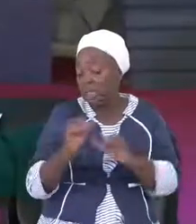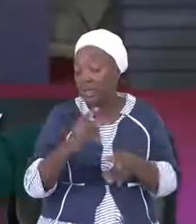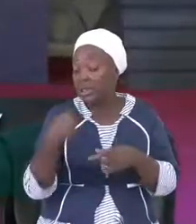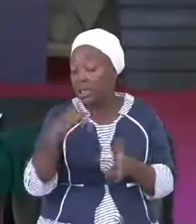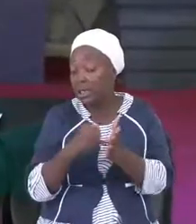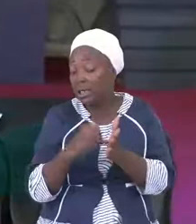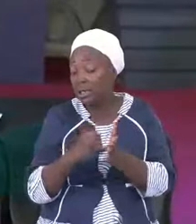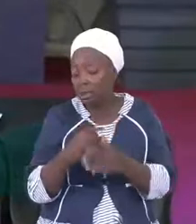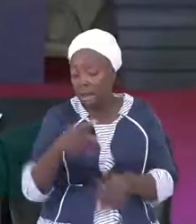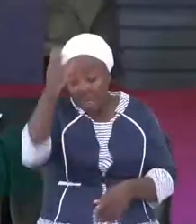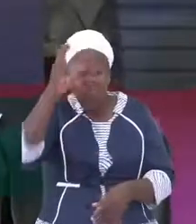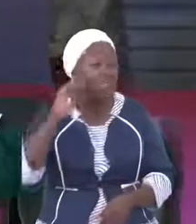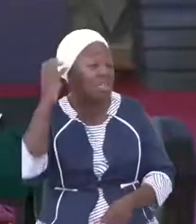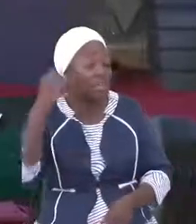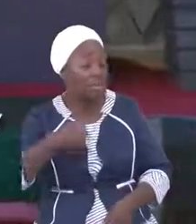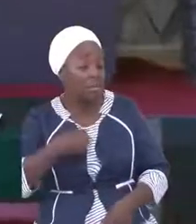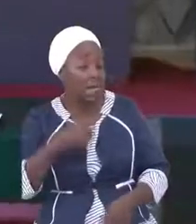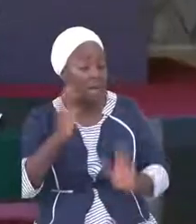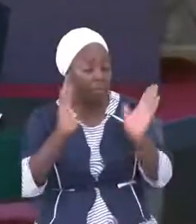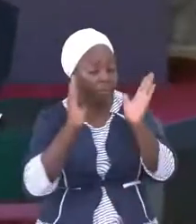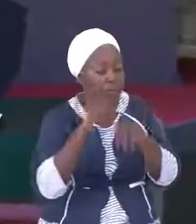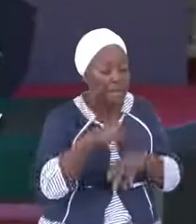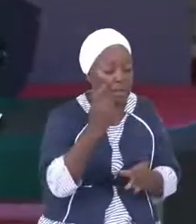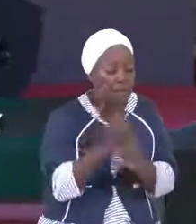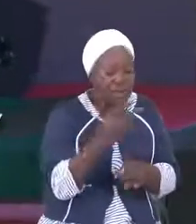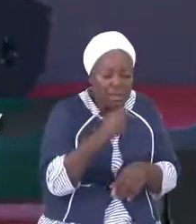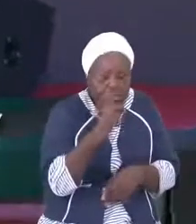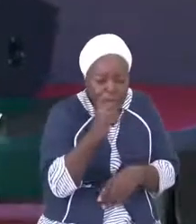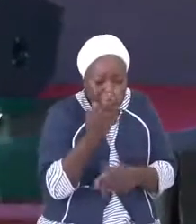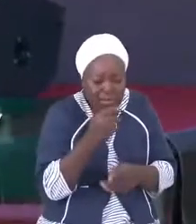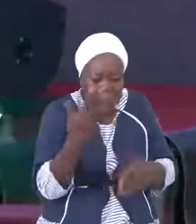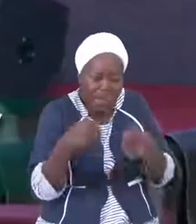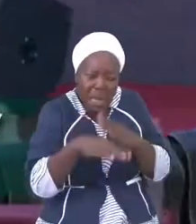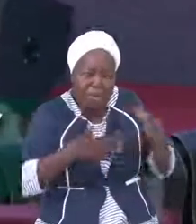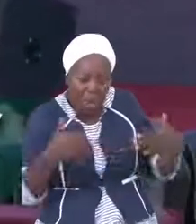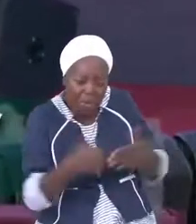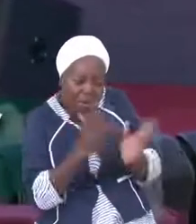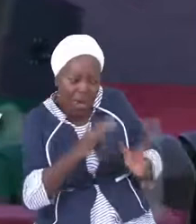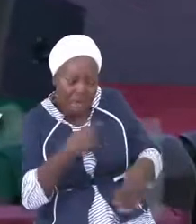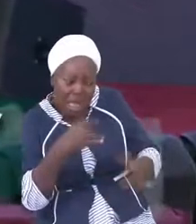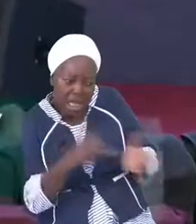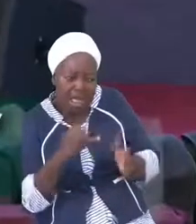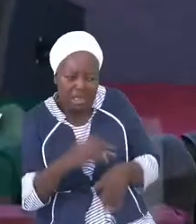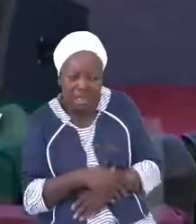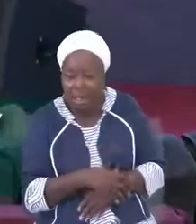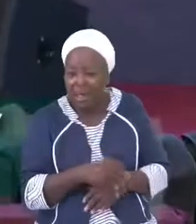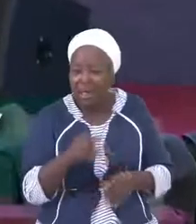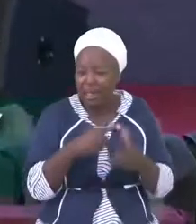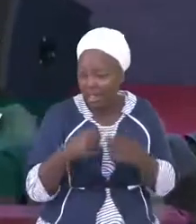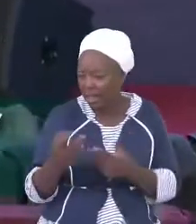quoi? Si Satan l'entend, donc les bonnes choses que j'ai dites là, il va